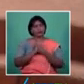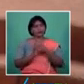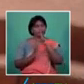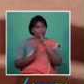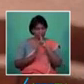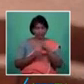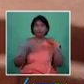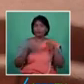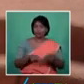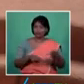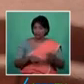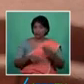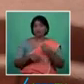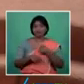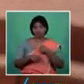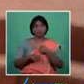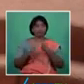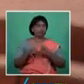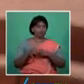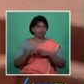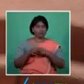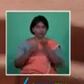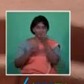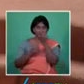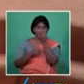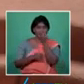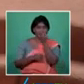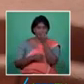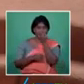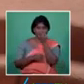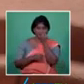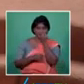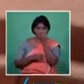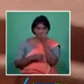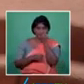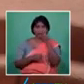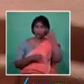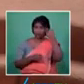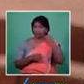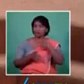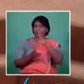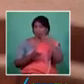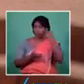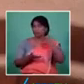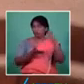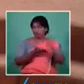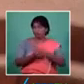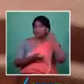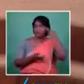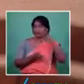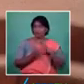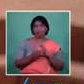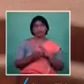ඉල්ලනවා අද දවසේ මම වරප්‍රසාද ප්‍රශ්නයක් ඇටියට මේ යෝජනාව ගේන්නේ මට යම් සාධාරණයක් ඉෂ්ට වෙයි කියන